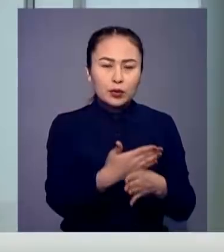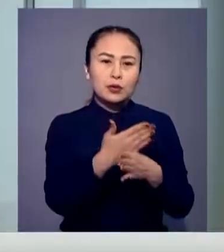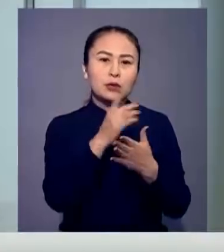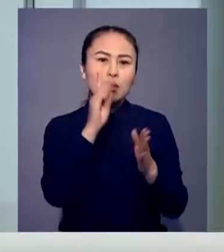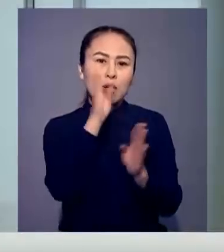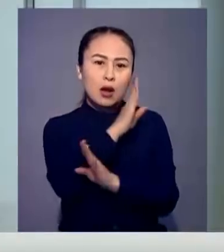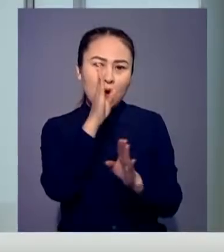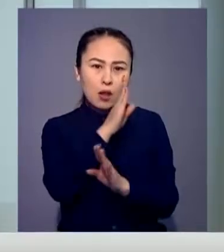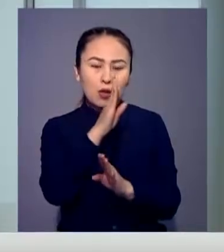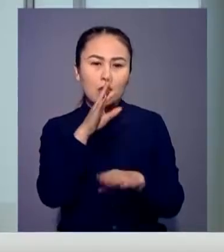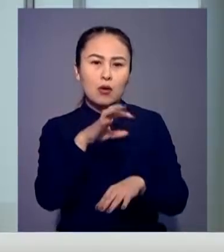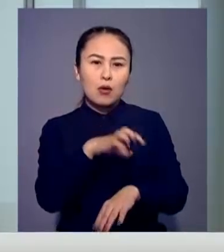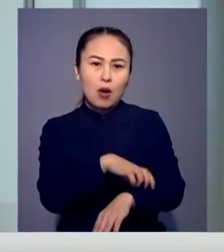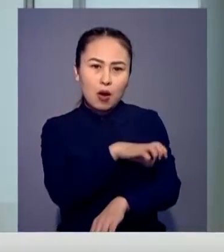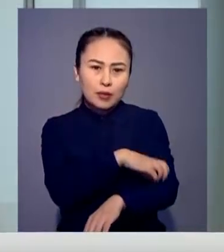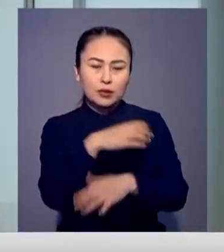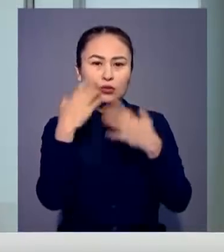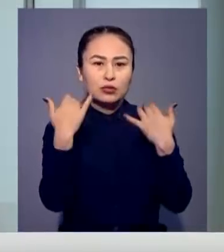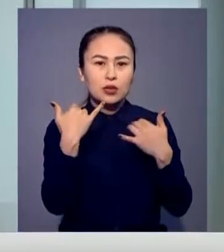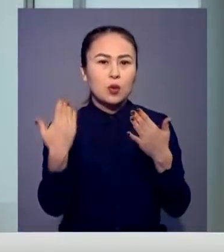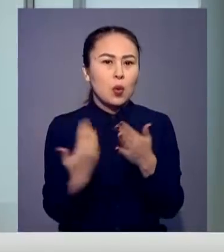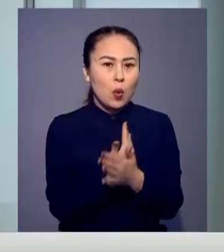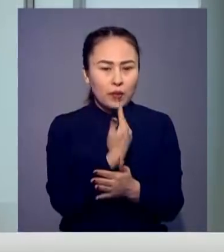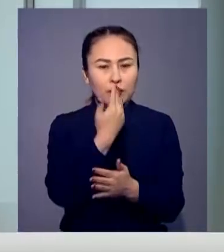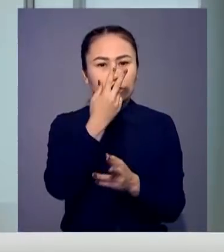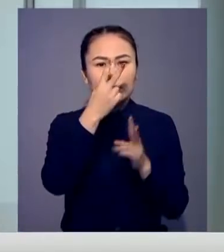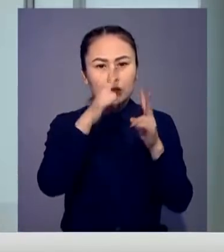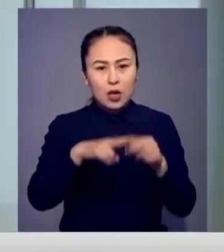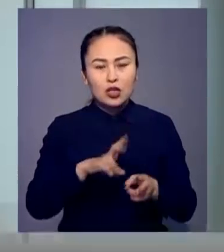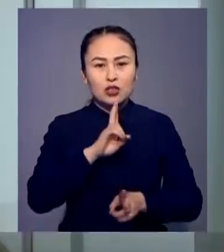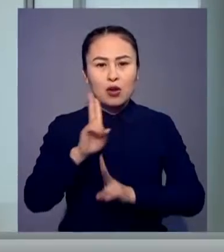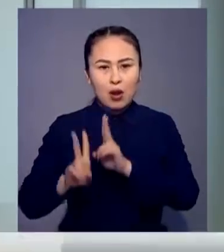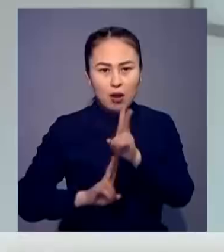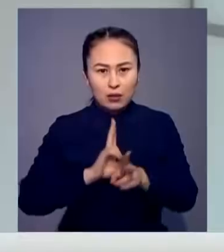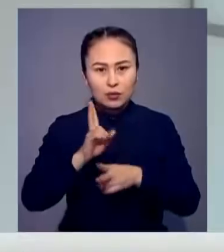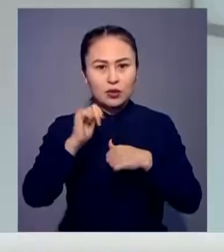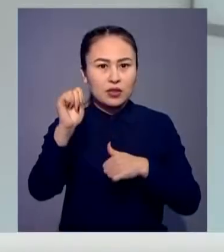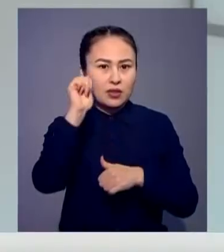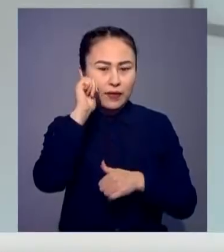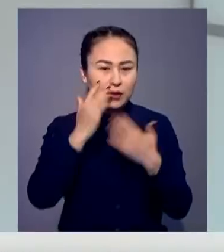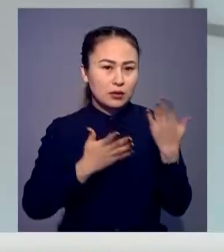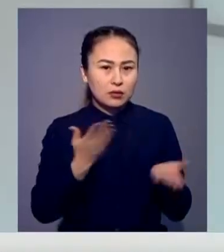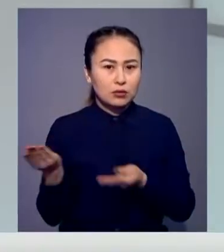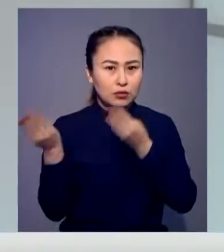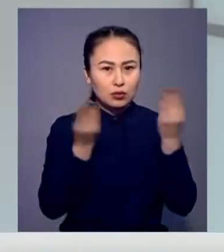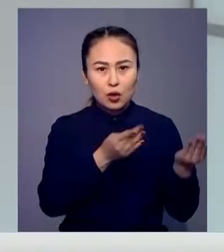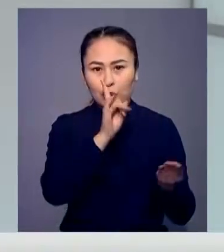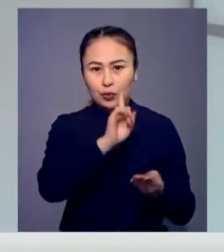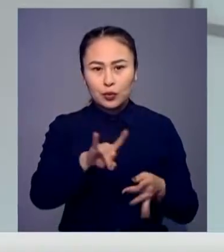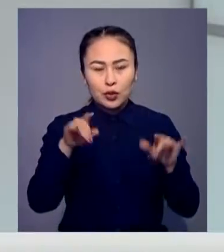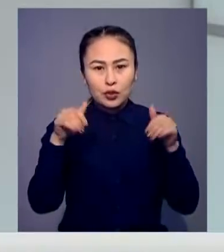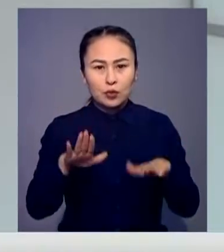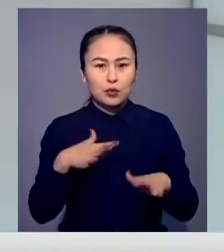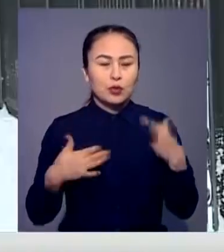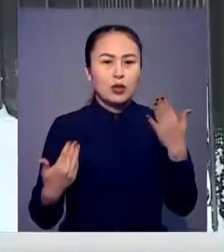жаңа қаралатыр, біздер жалобын жаздық. Енді ертең шығармаса положительное решение, онда сотқа береміз тағы. Бұл